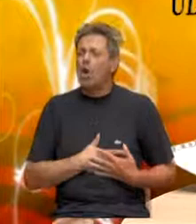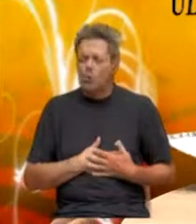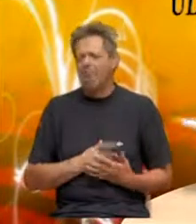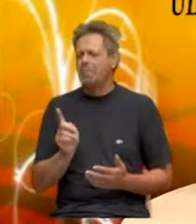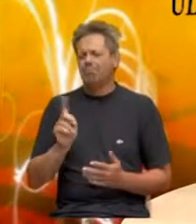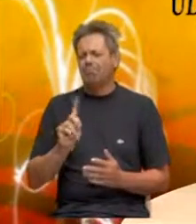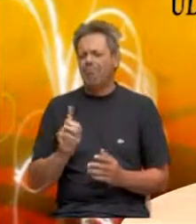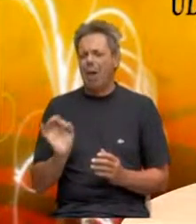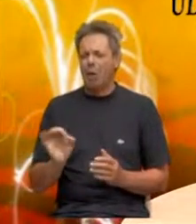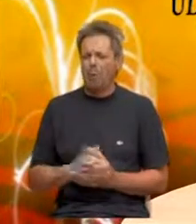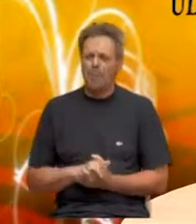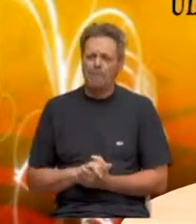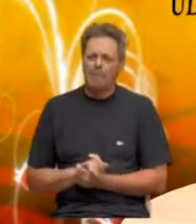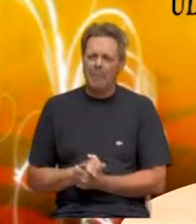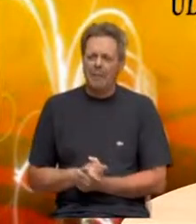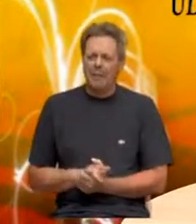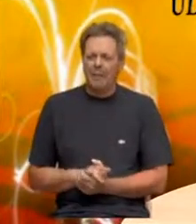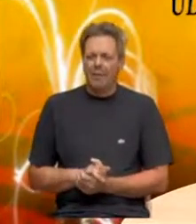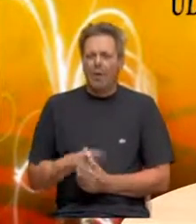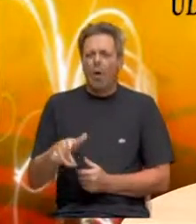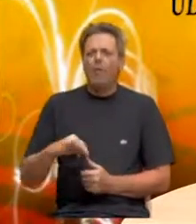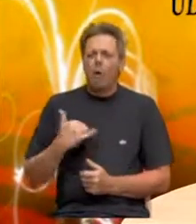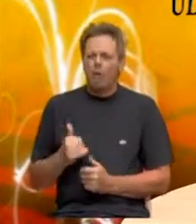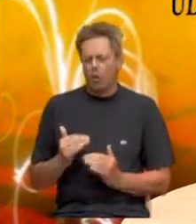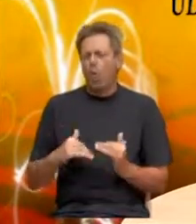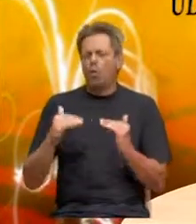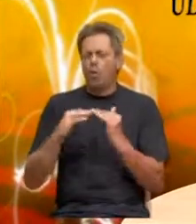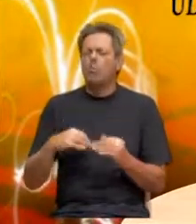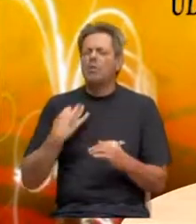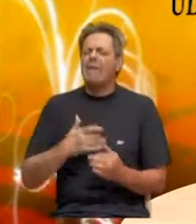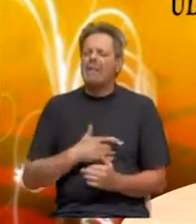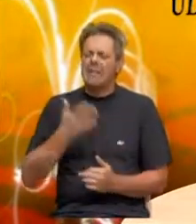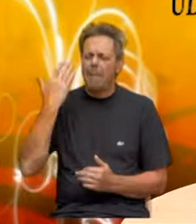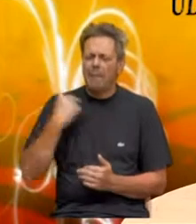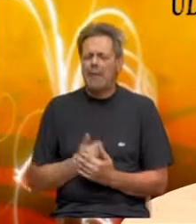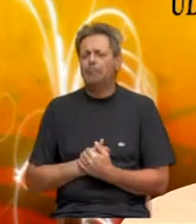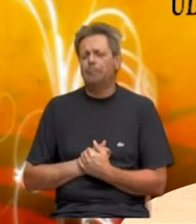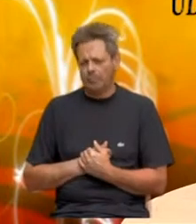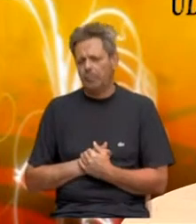umjereno. Evo, sve ove godine, preko srca. Ove godine će u sklopu zdravlje srca biti porodična